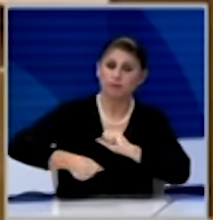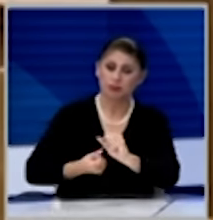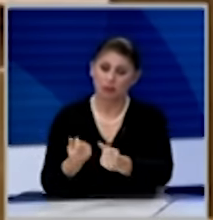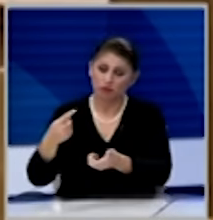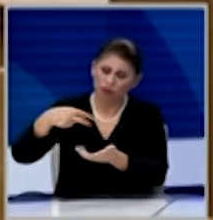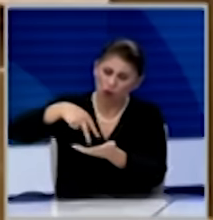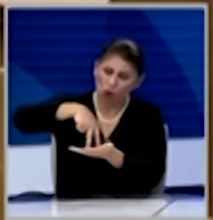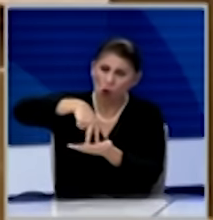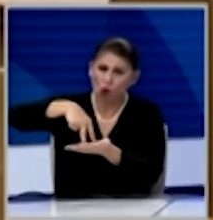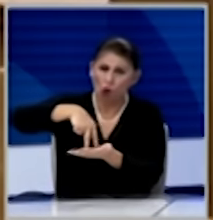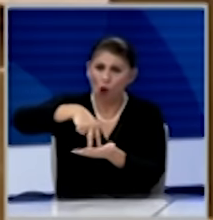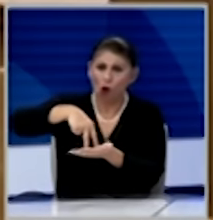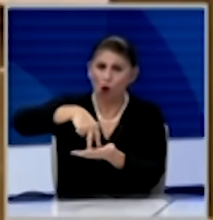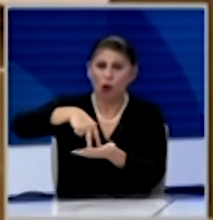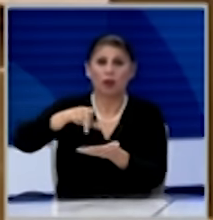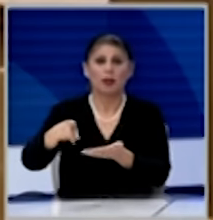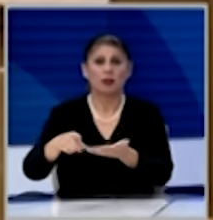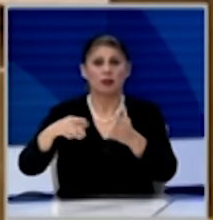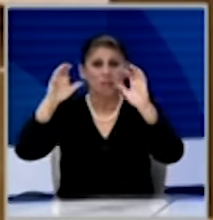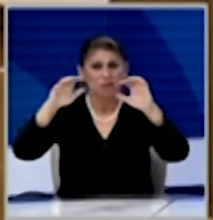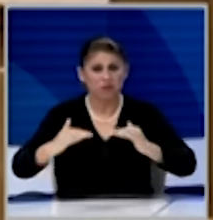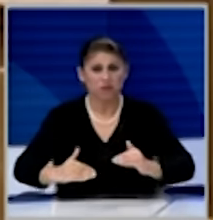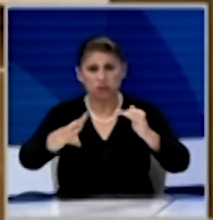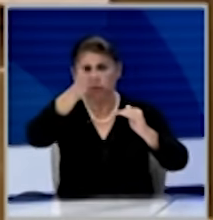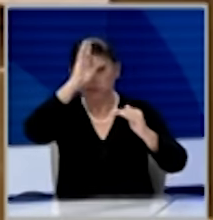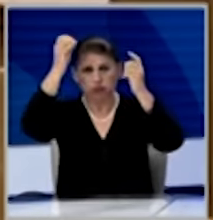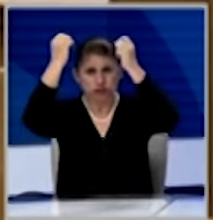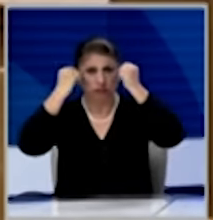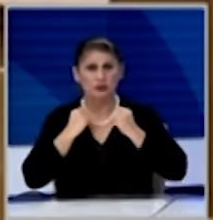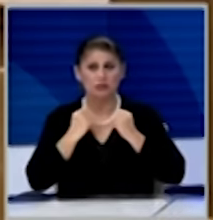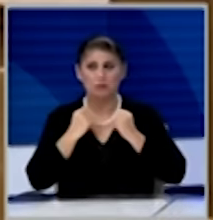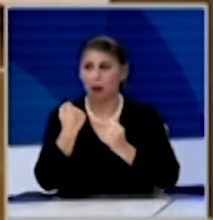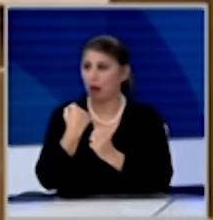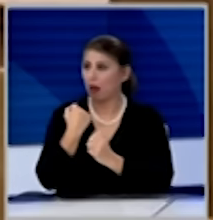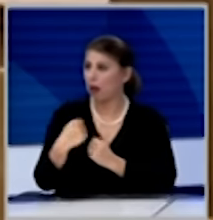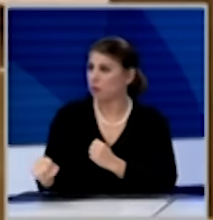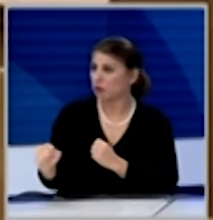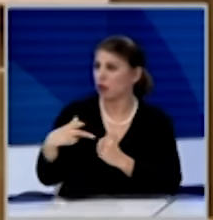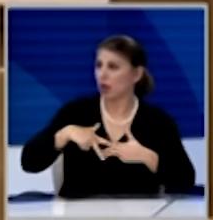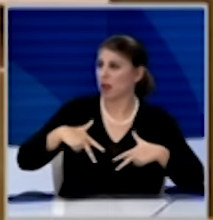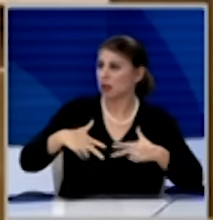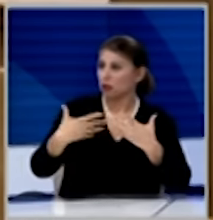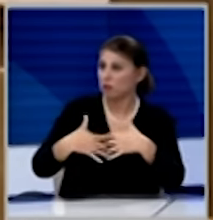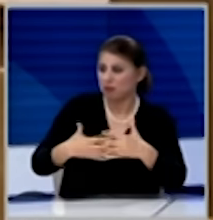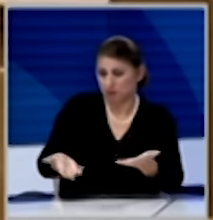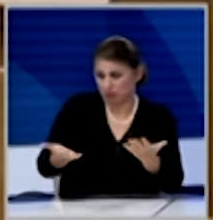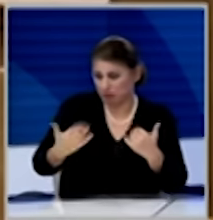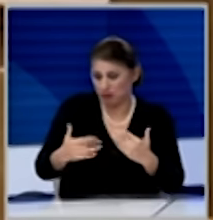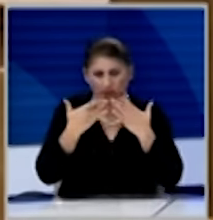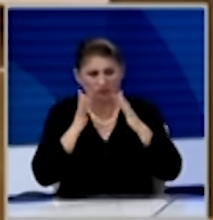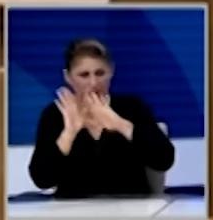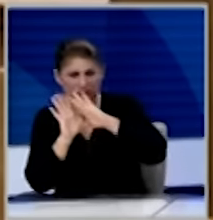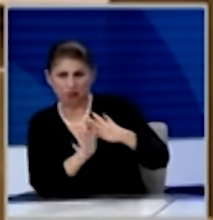στα πόδια τους οι πλημμυροπαθείς συνεχίζουν να βιώνουν την απουσία του κρατικού μηχανισμού την εγκατάλειψη την